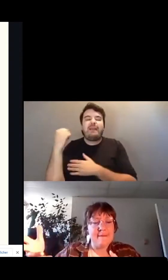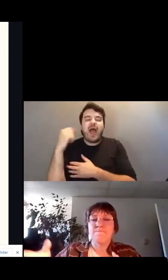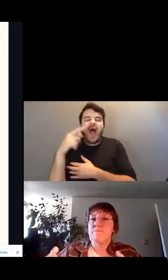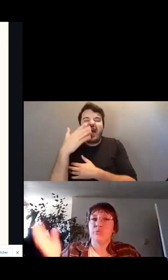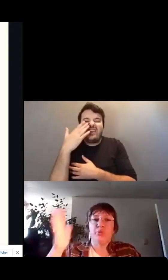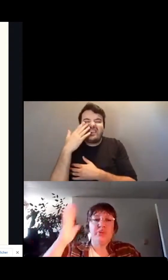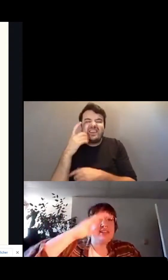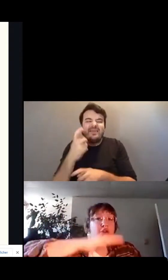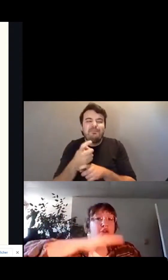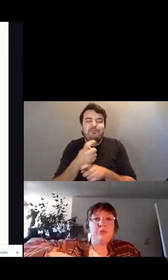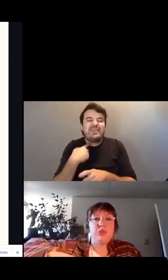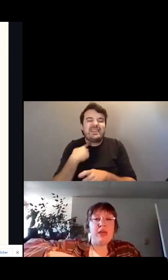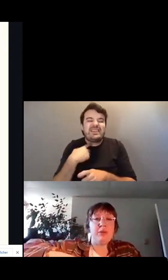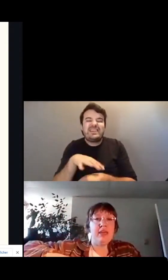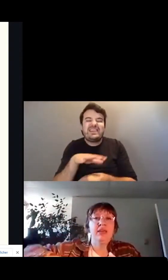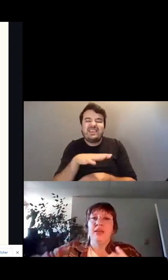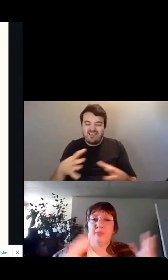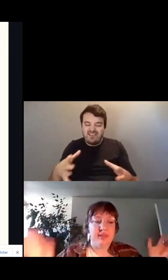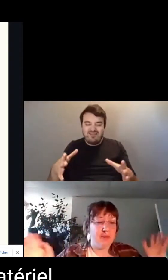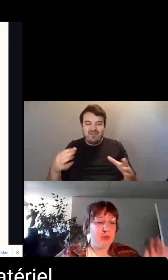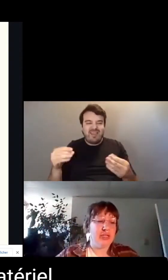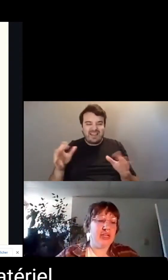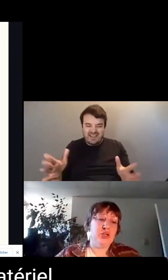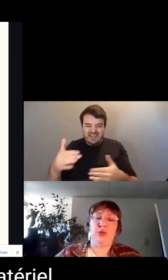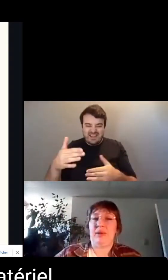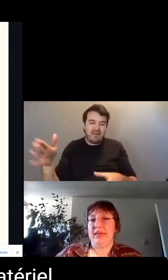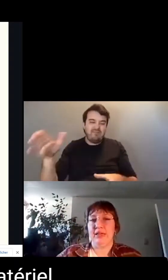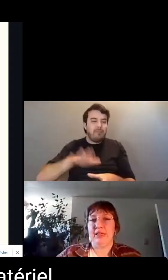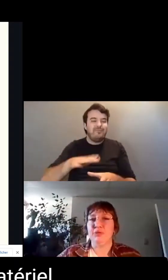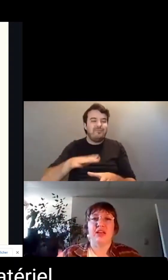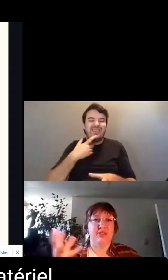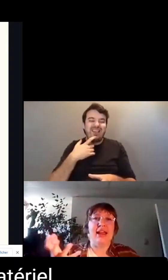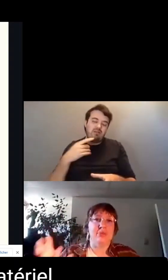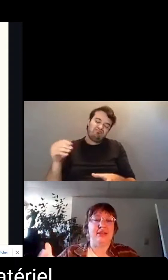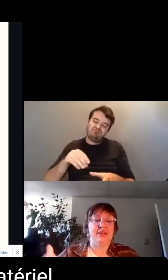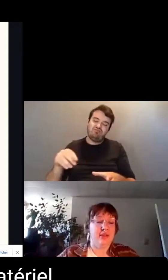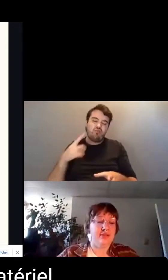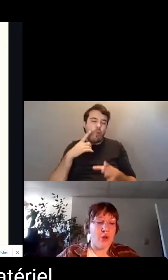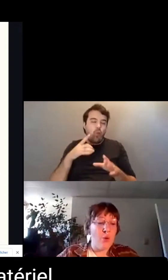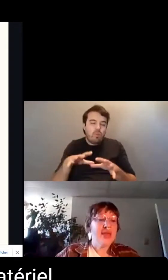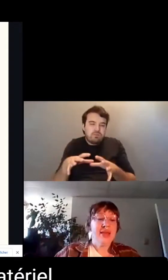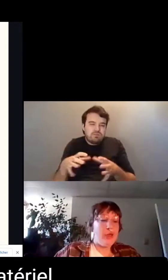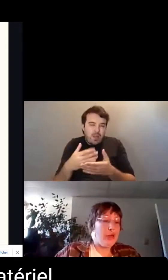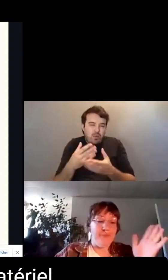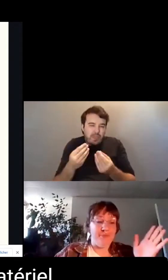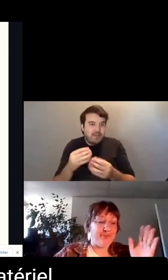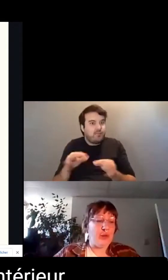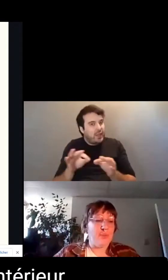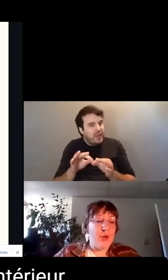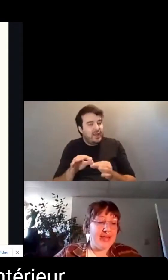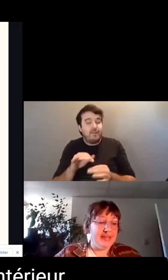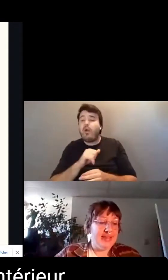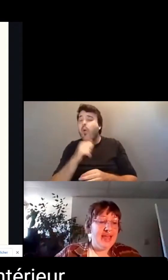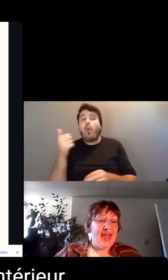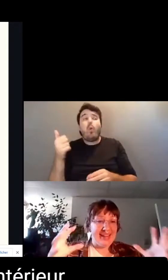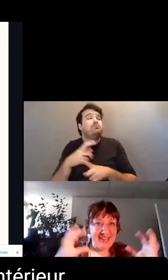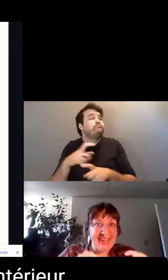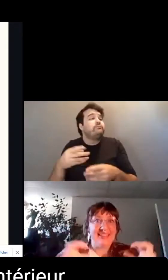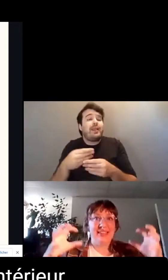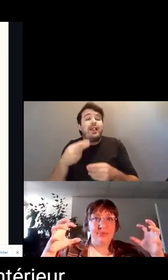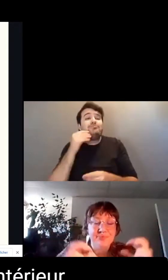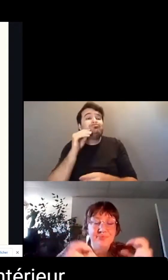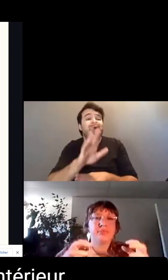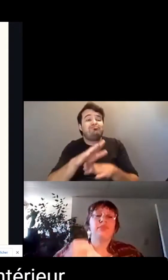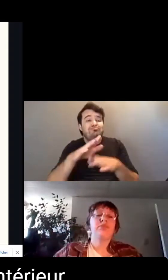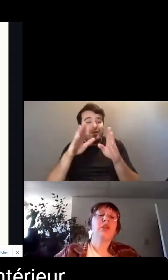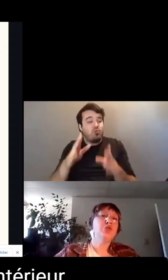l'épicerie, puis ça se referme super bien. Mais n'importe quel genre de matériel que vous avez à la maison peut aider à